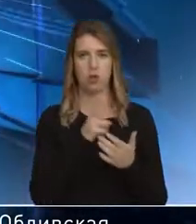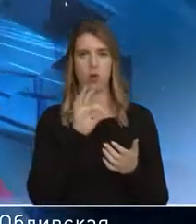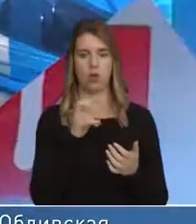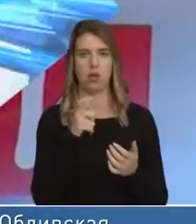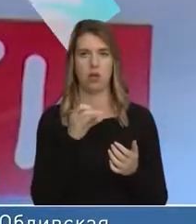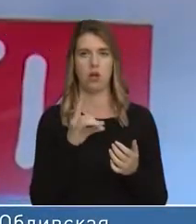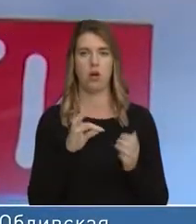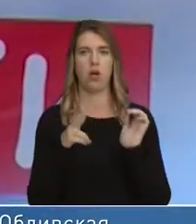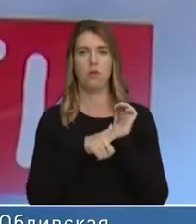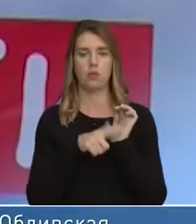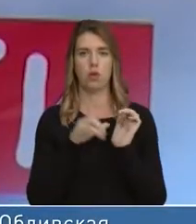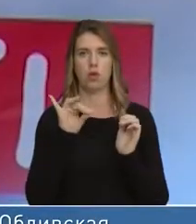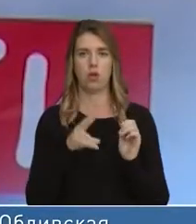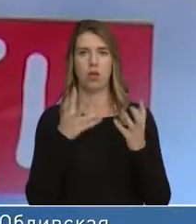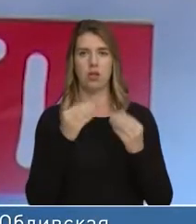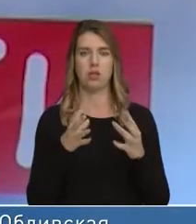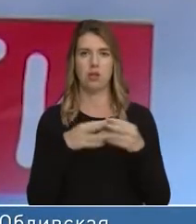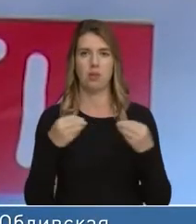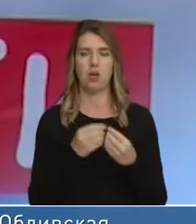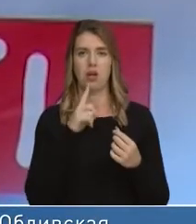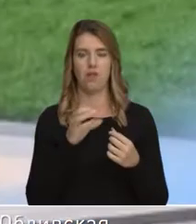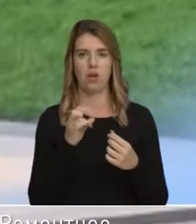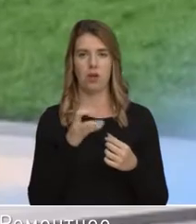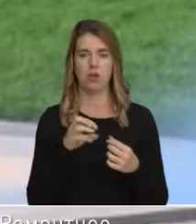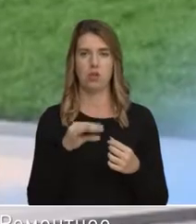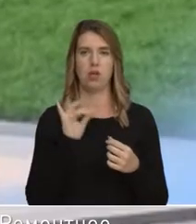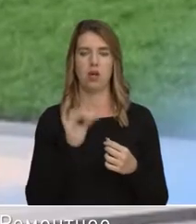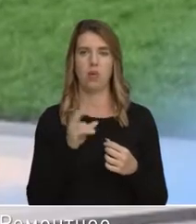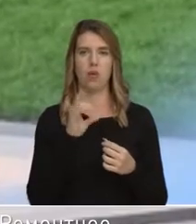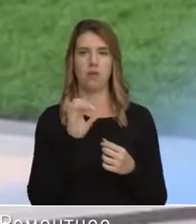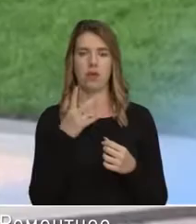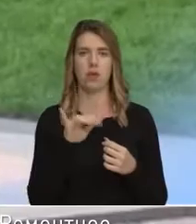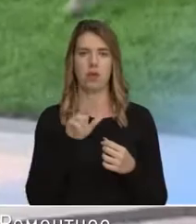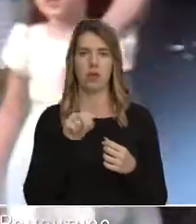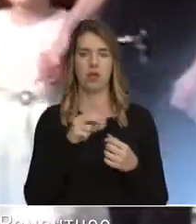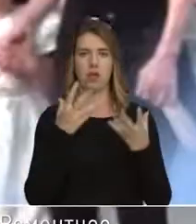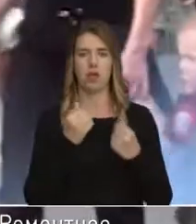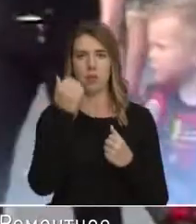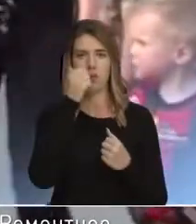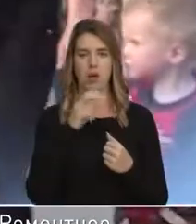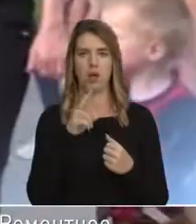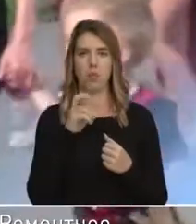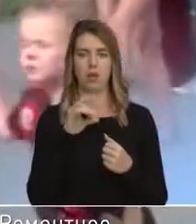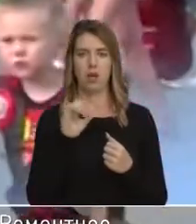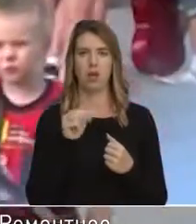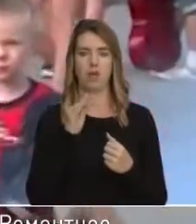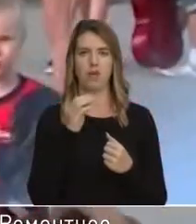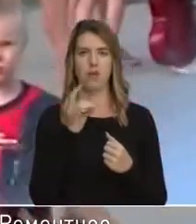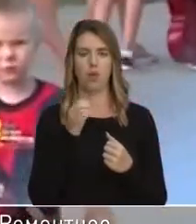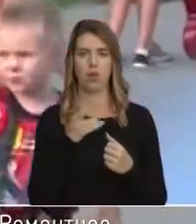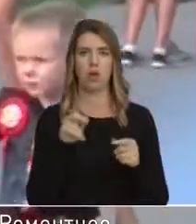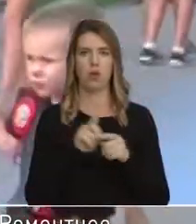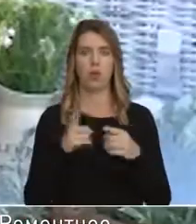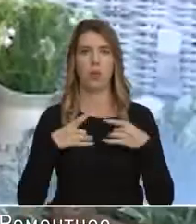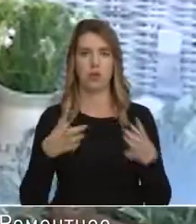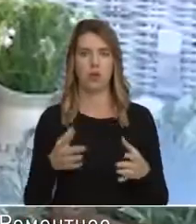Донэнерго. 8 июля – День семьи, любви и верности. Он приурочен к православной дате – Дню памяти Петра и Февронии. По случаю праздника в